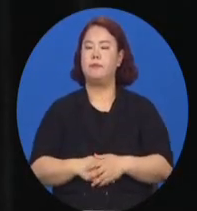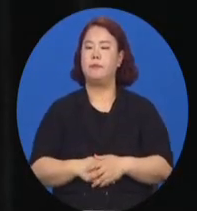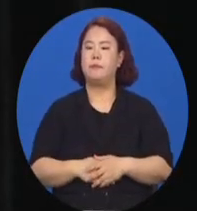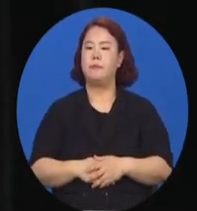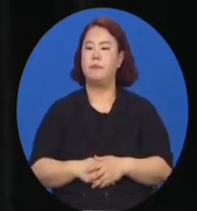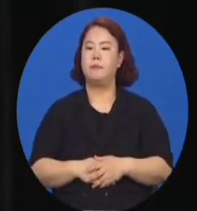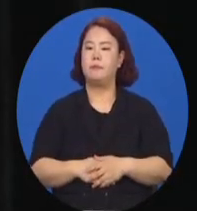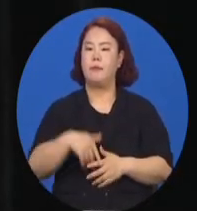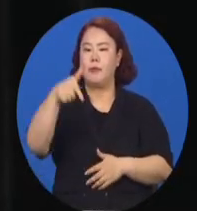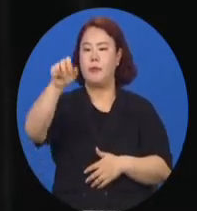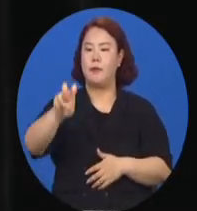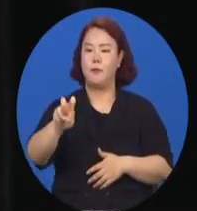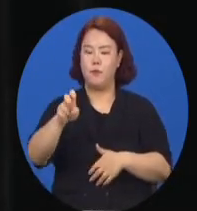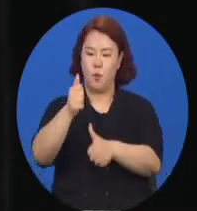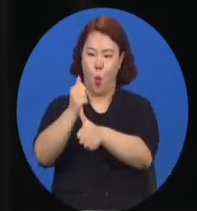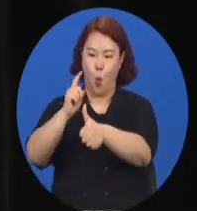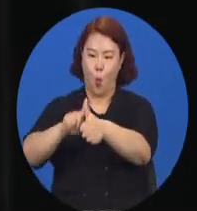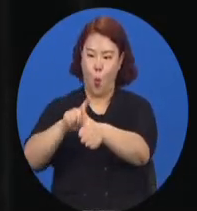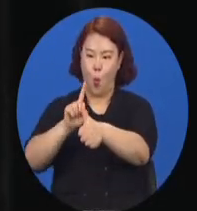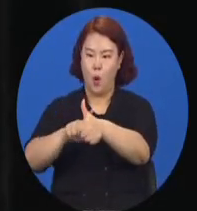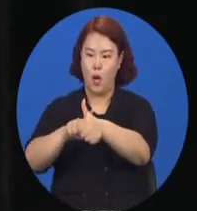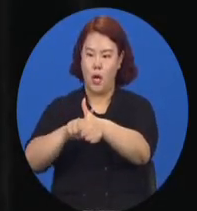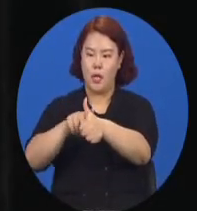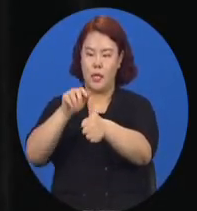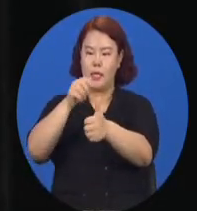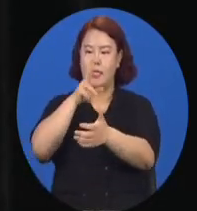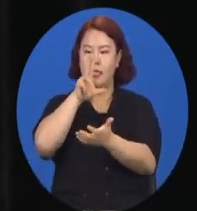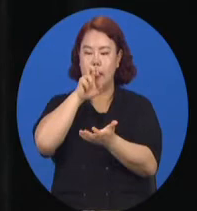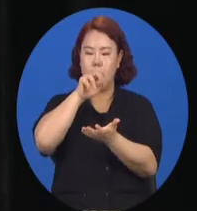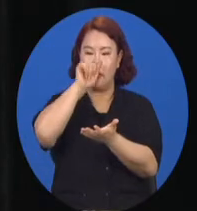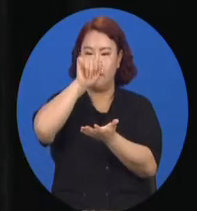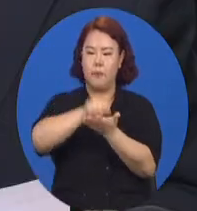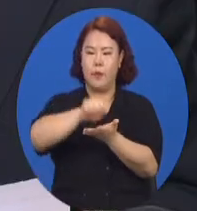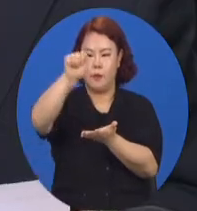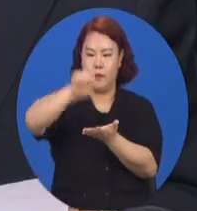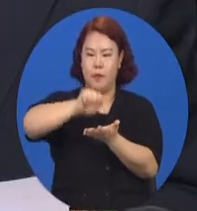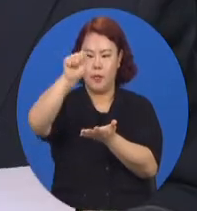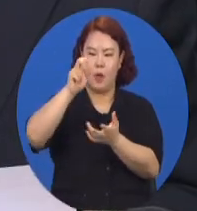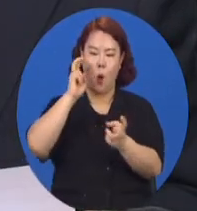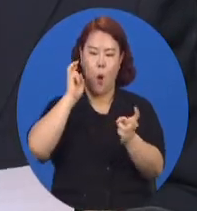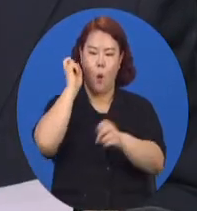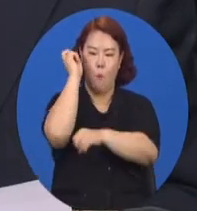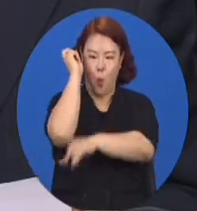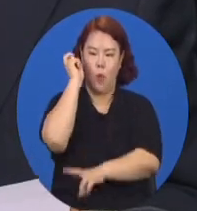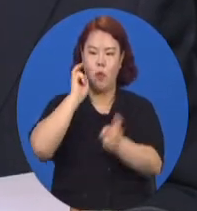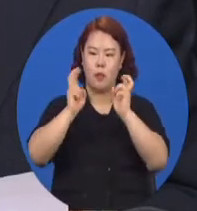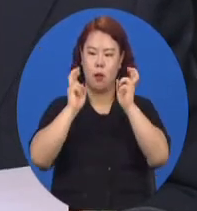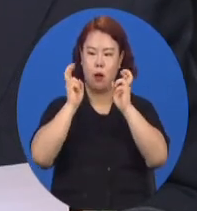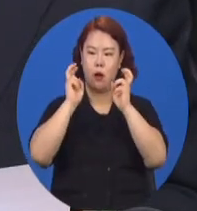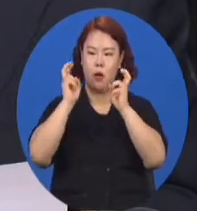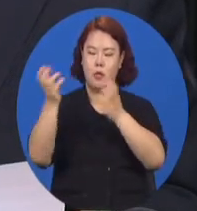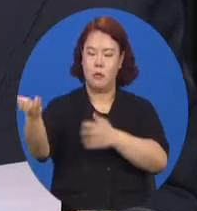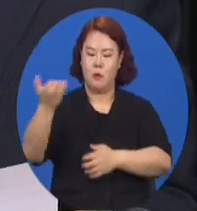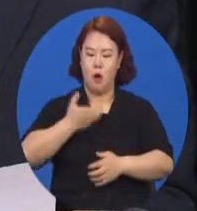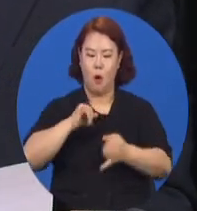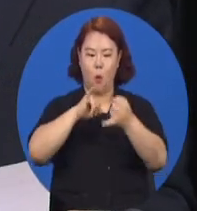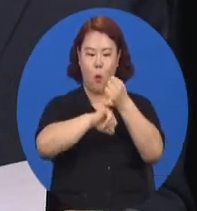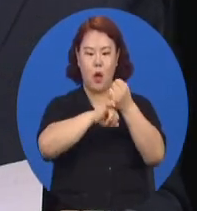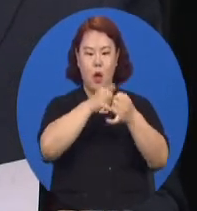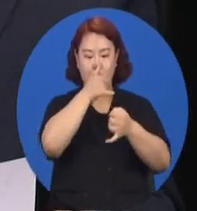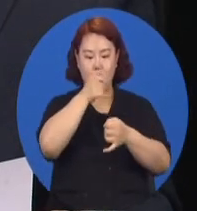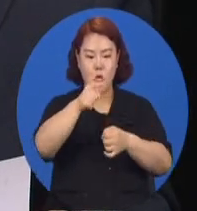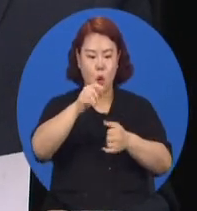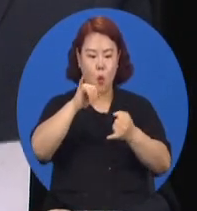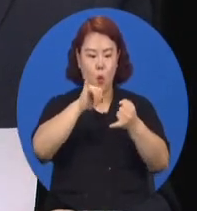주실까요? 예, 김광지 후보께서는 시멘트 본사를 이전하겠다고 하는 공약을 하셨습니다. 이런 공약을